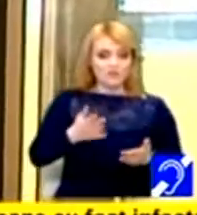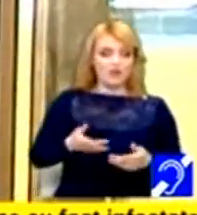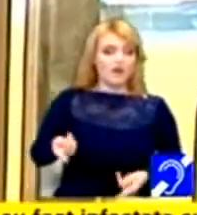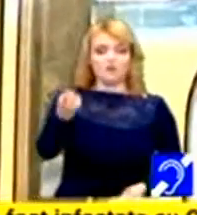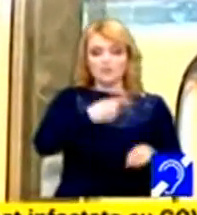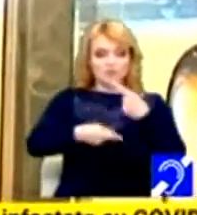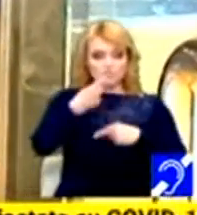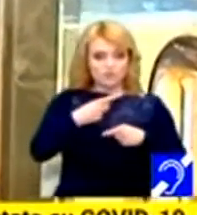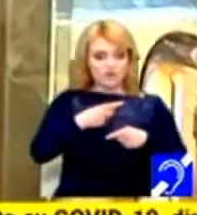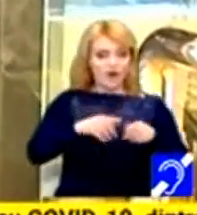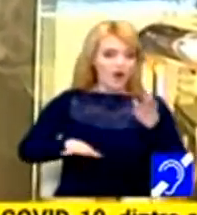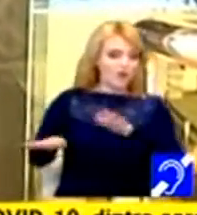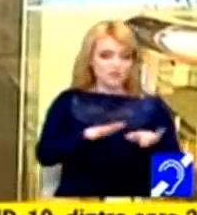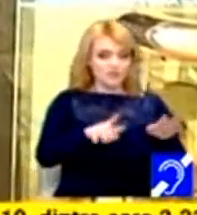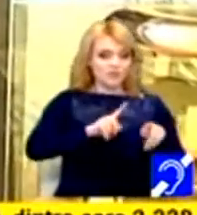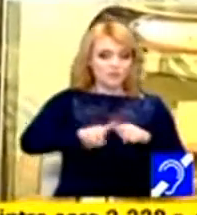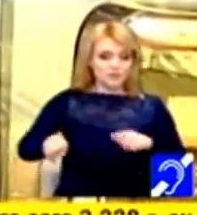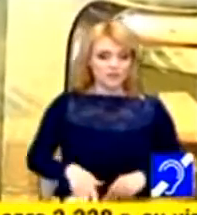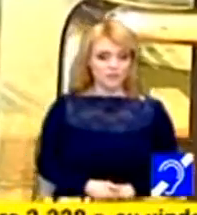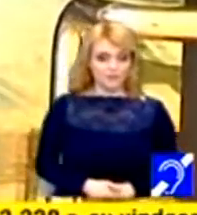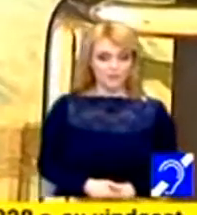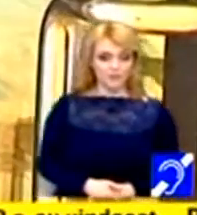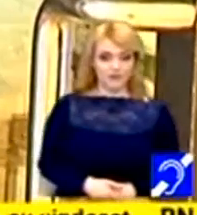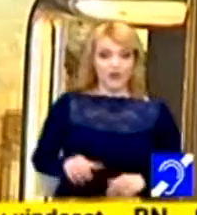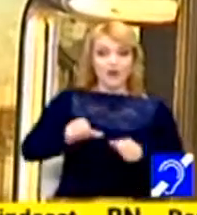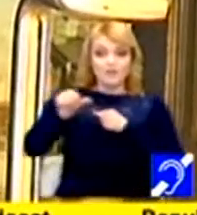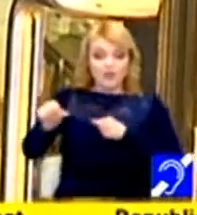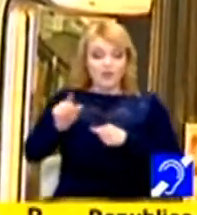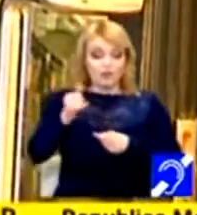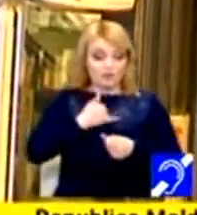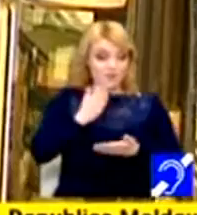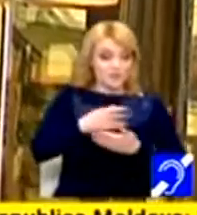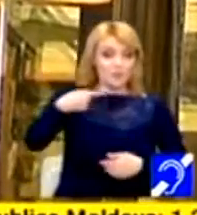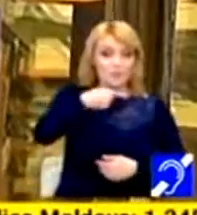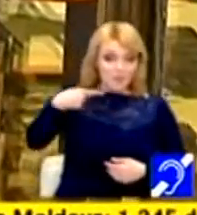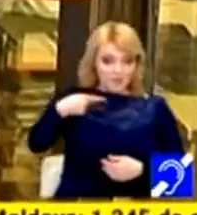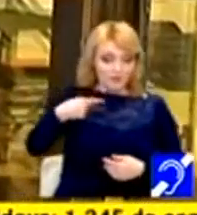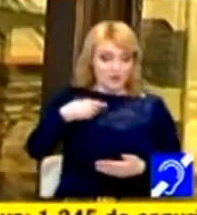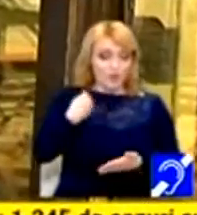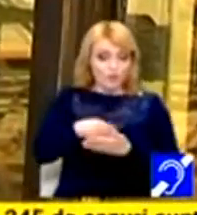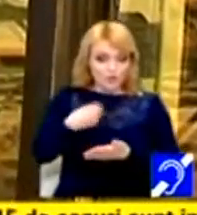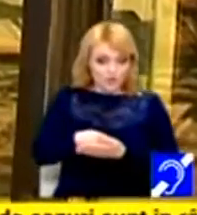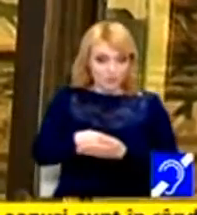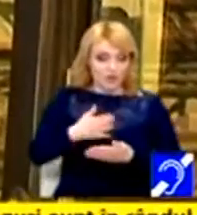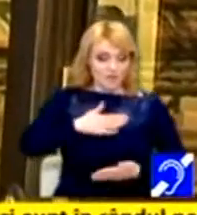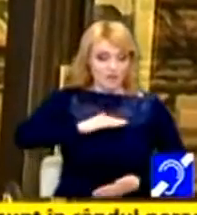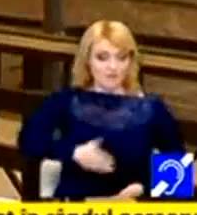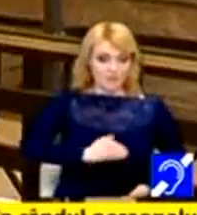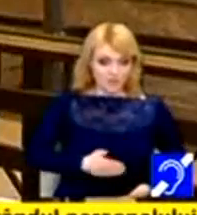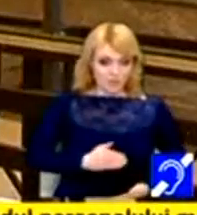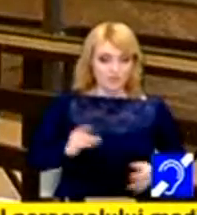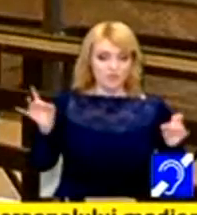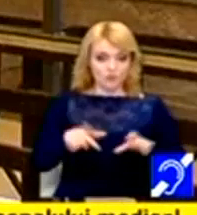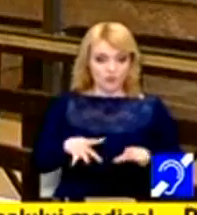relua activitatea repede. În afară că noi avem un minus mare la bugetul nostru, a companiilor care sunt cu